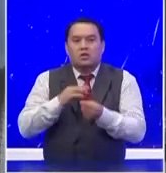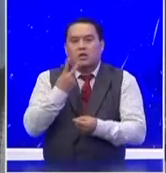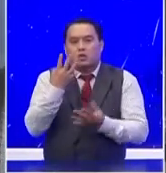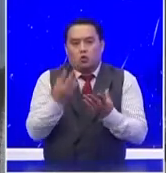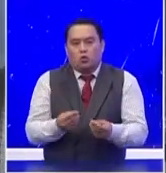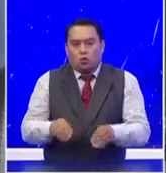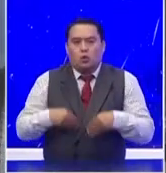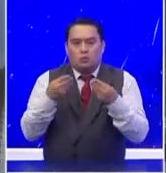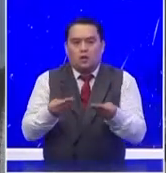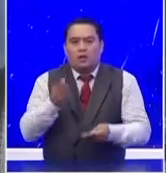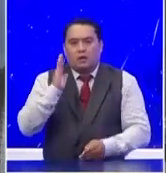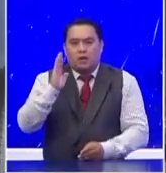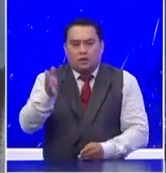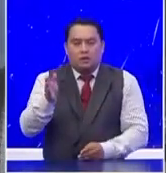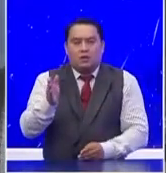күннен кейін беріледі.